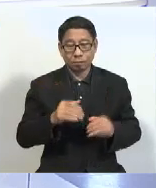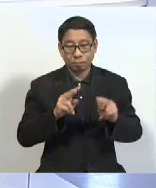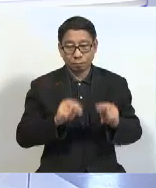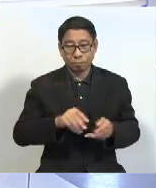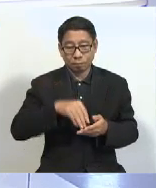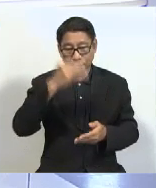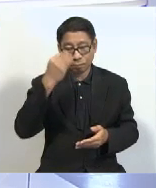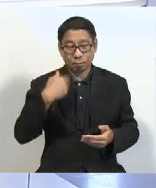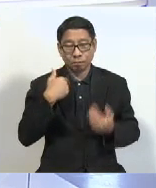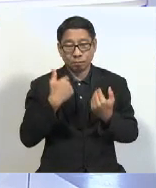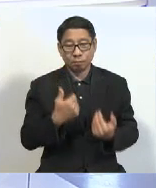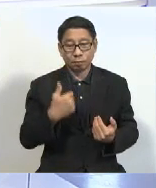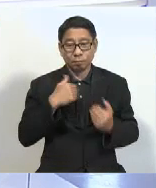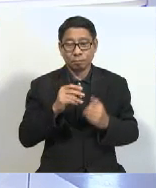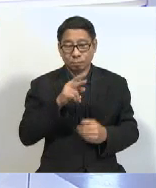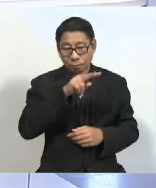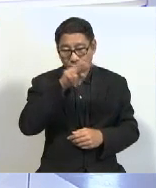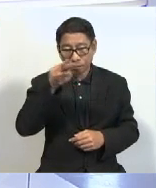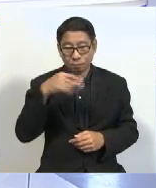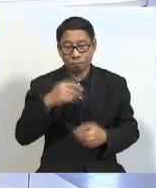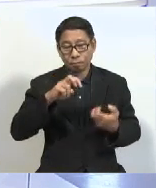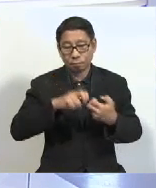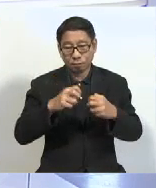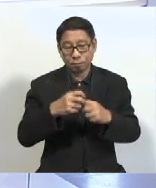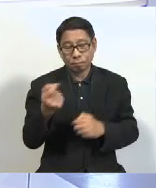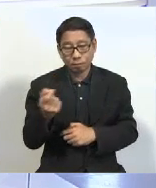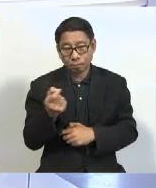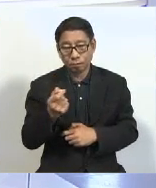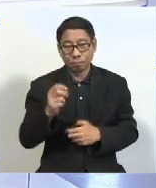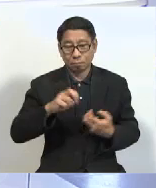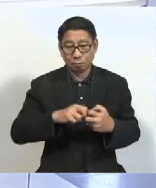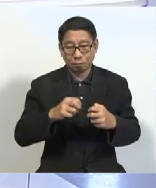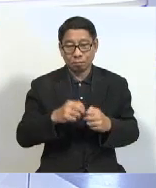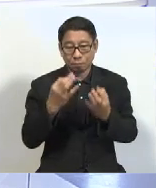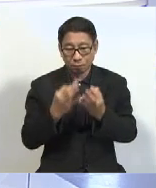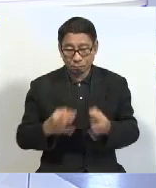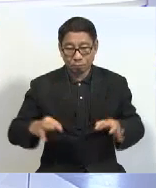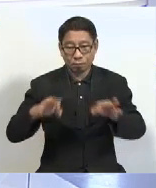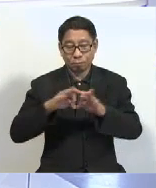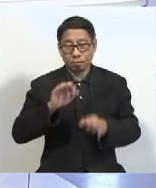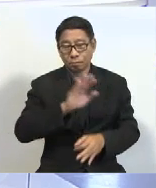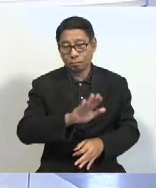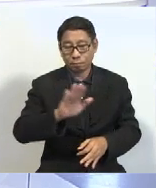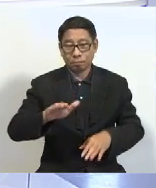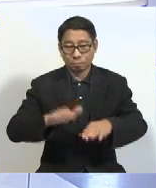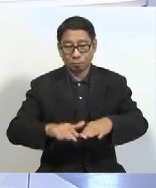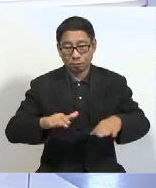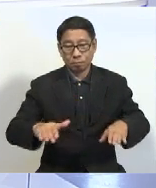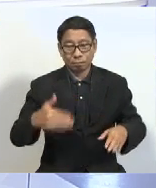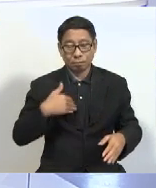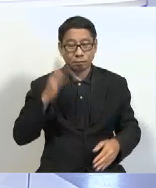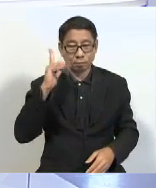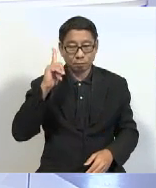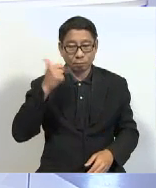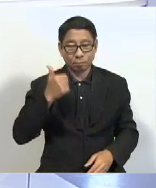นักเรียนตอนนี้เนี่ยแม้ว่าหลายคนจะมองว่าเป็นปัญหาเล็กๆแต่เป็นปัญหาใหญ่สำหรับเด็กเหลือเกินนะคะเพราะฉะนั้นเนี่ยท